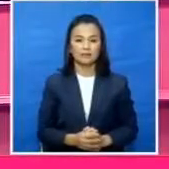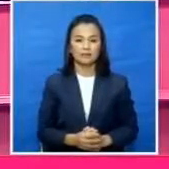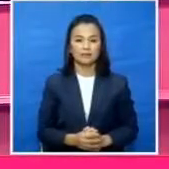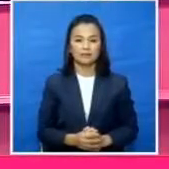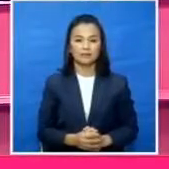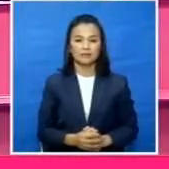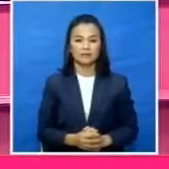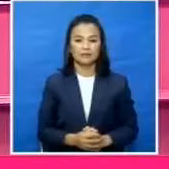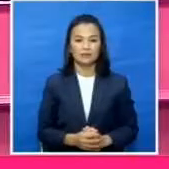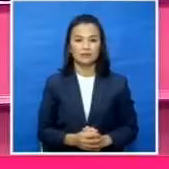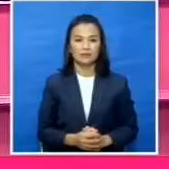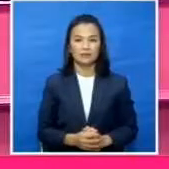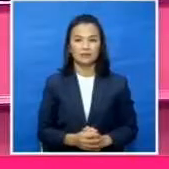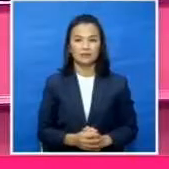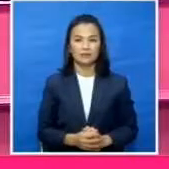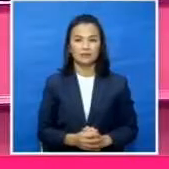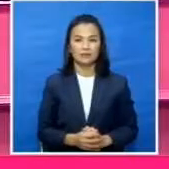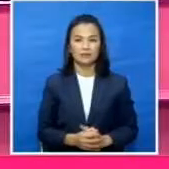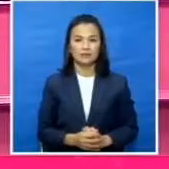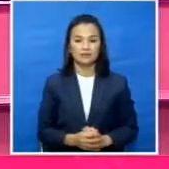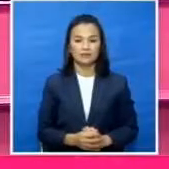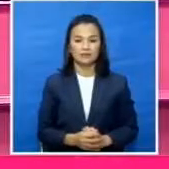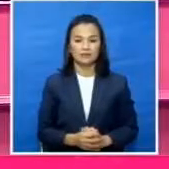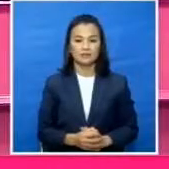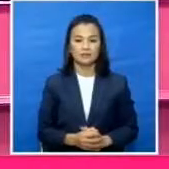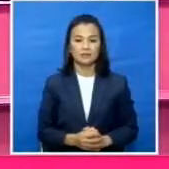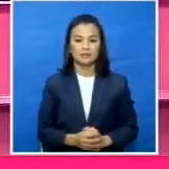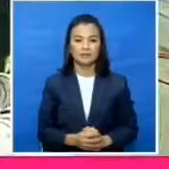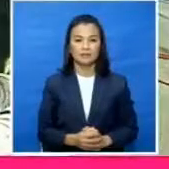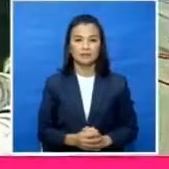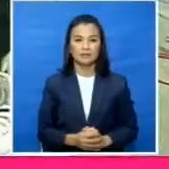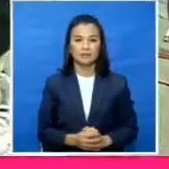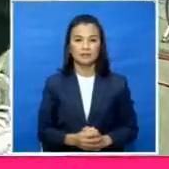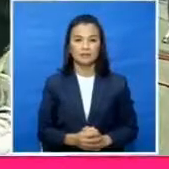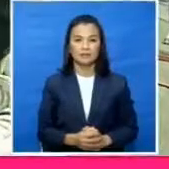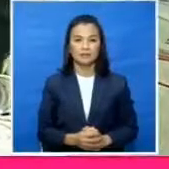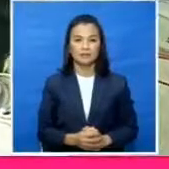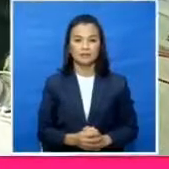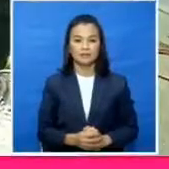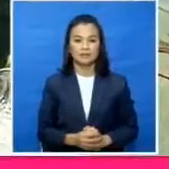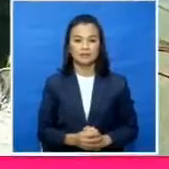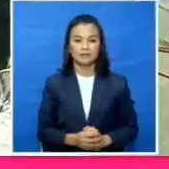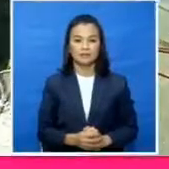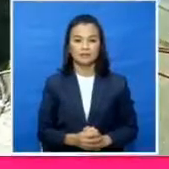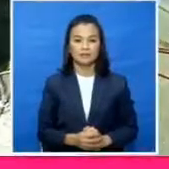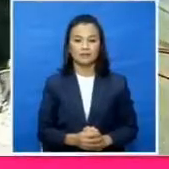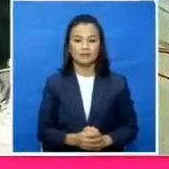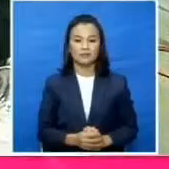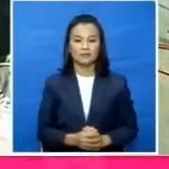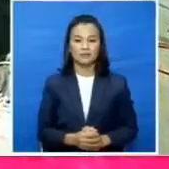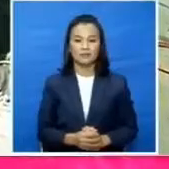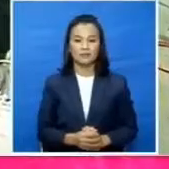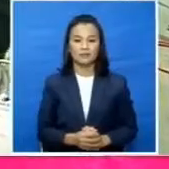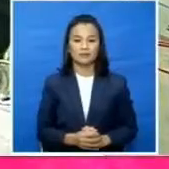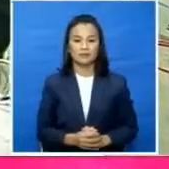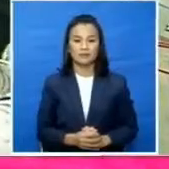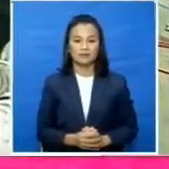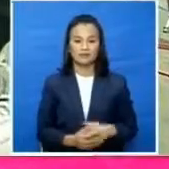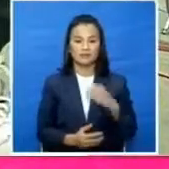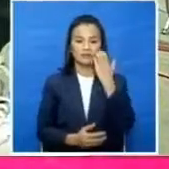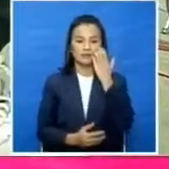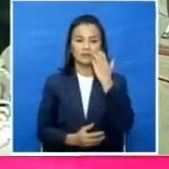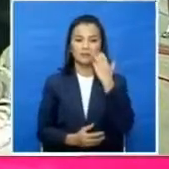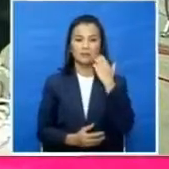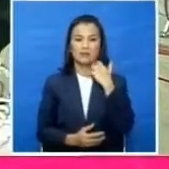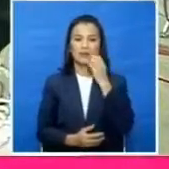75,336 อันดับอันดับละ150บาทซึ่งประธานกรรมการสุ่มจับลูกบอลแสดงหลักออก3หลักและใช้หลักที่เหลือในการออก